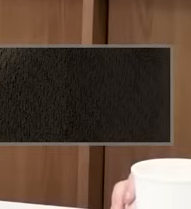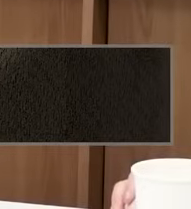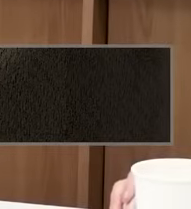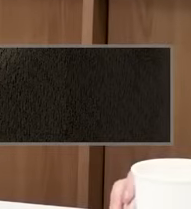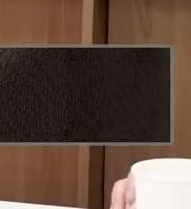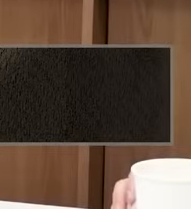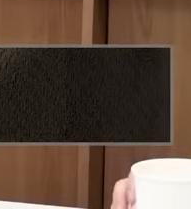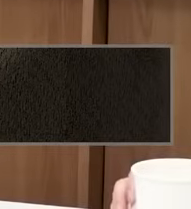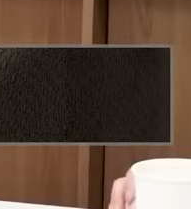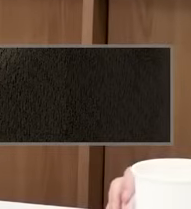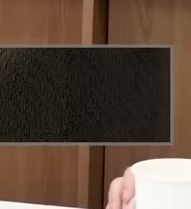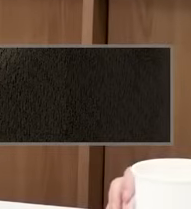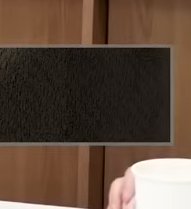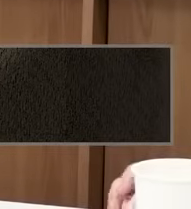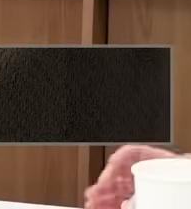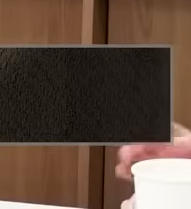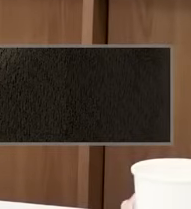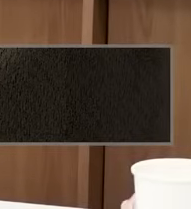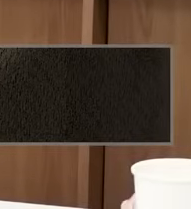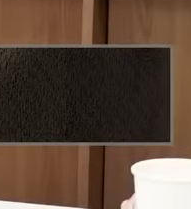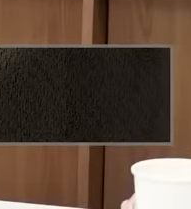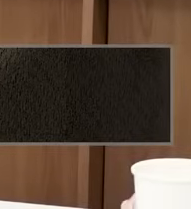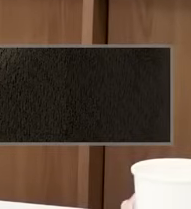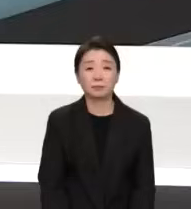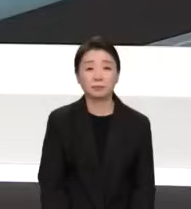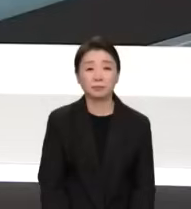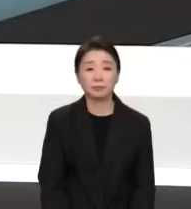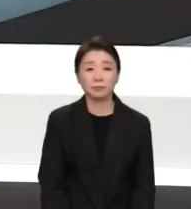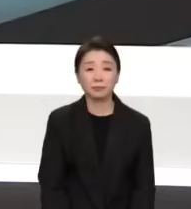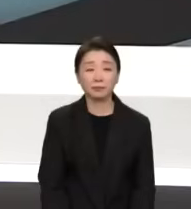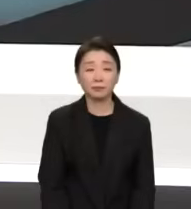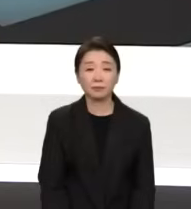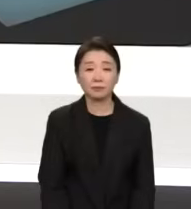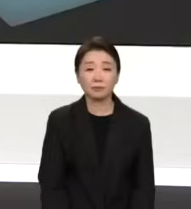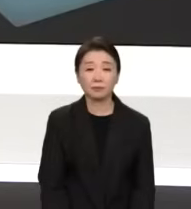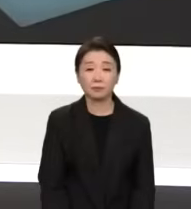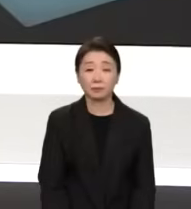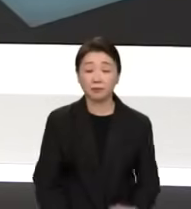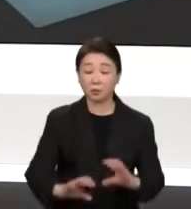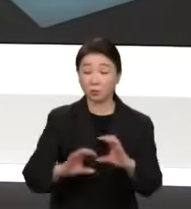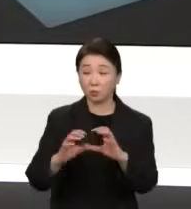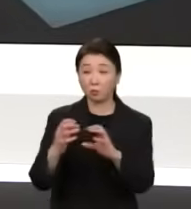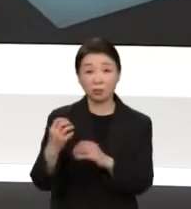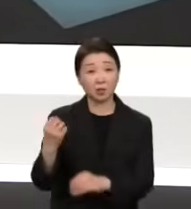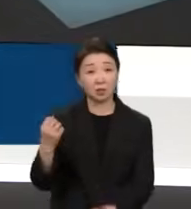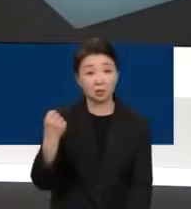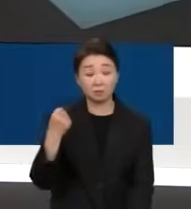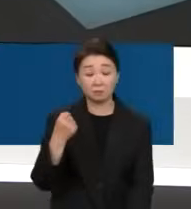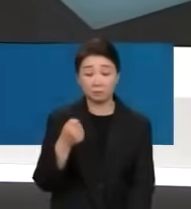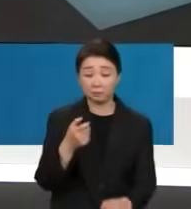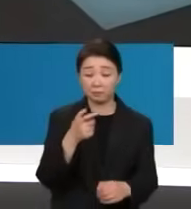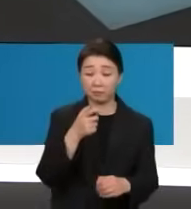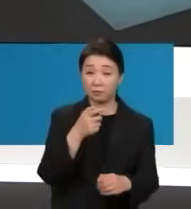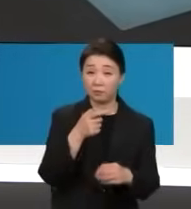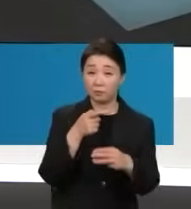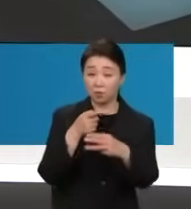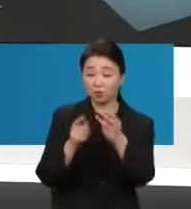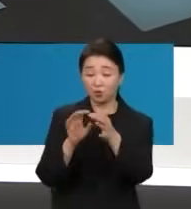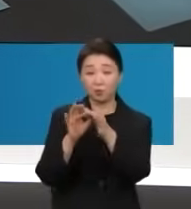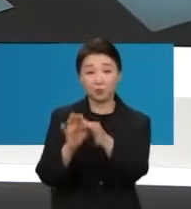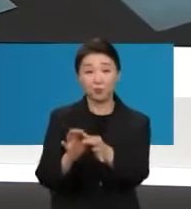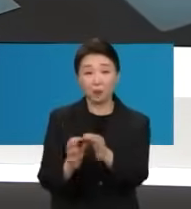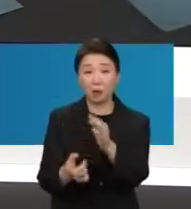이거 원내대표까지 하고 정계 은퇴하면 되는 거 아니에요? 그런데 이 국민의힘 친윤계에서는 이 조기